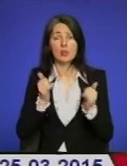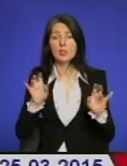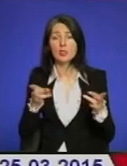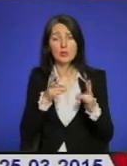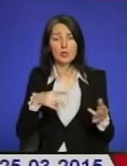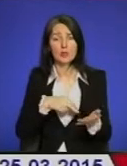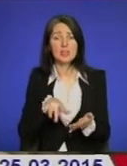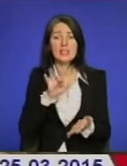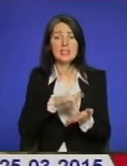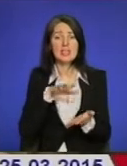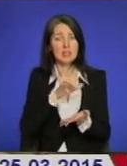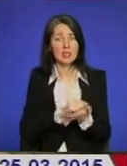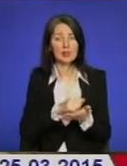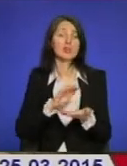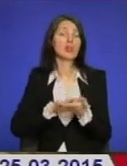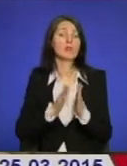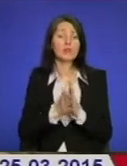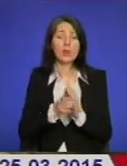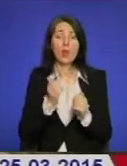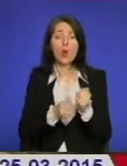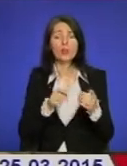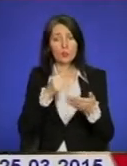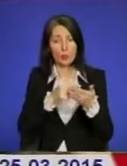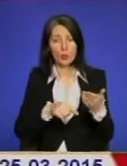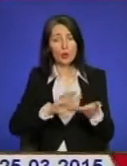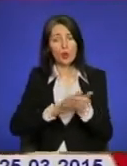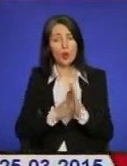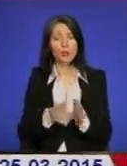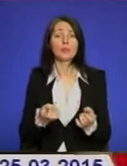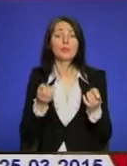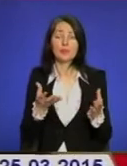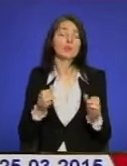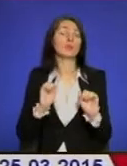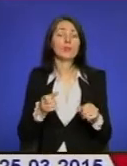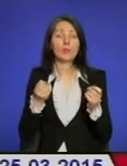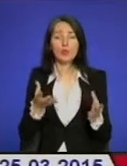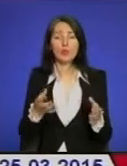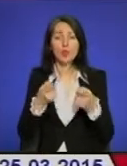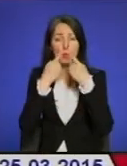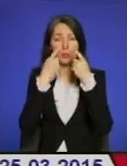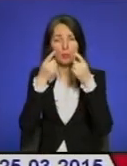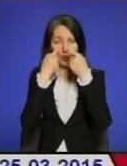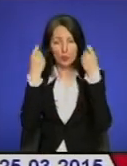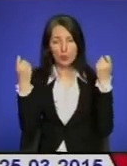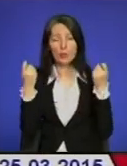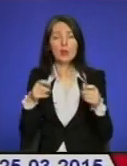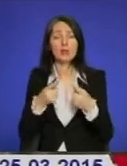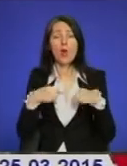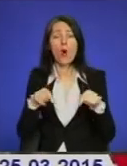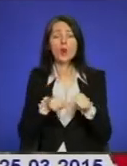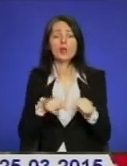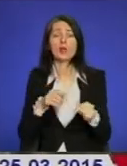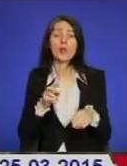до центру зайнятості узгоджувати кожен пункт договору достатньо лише проінформувати органи фіскальної служби про найм працівника